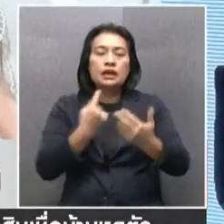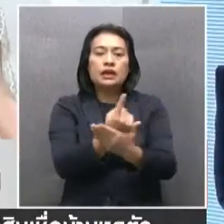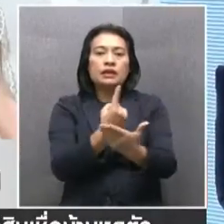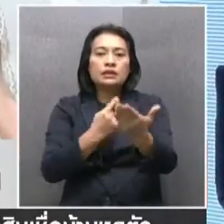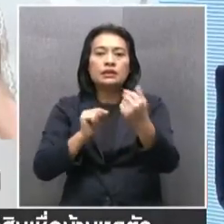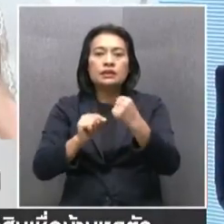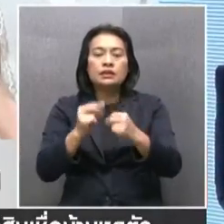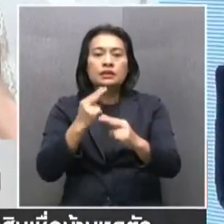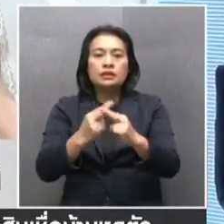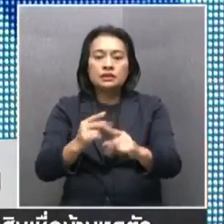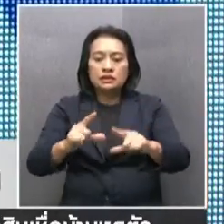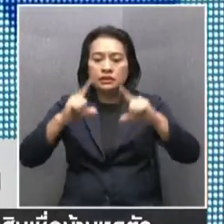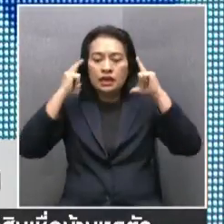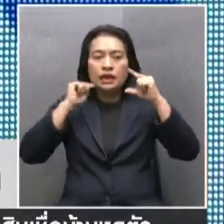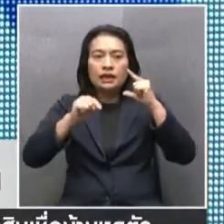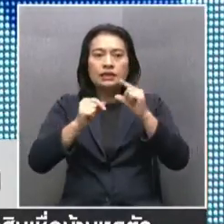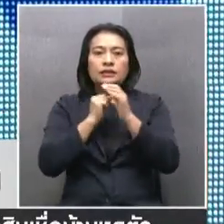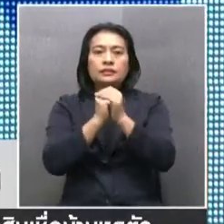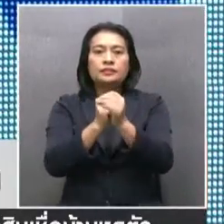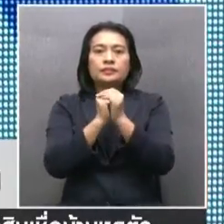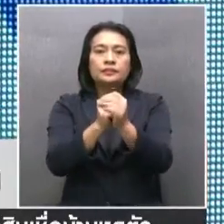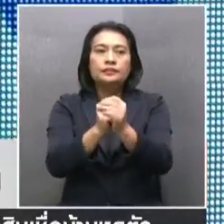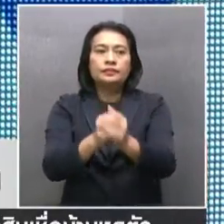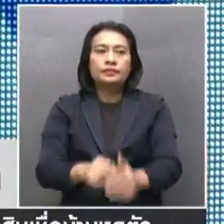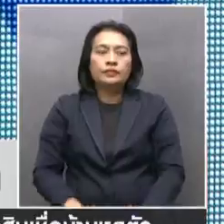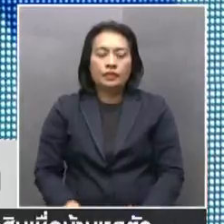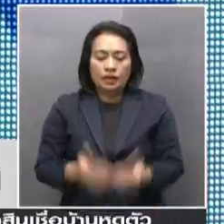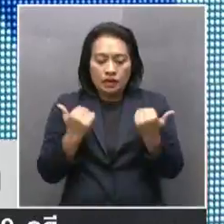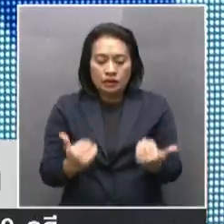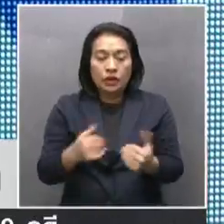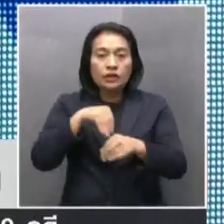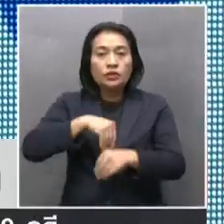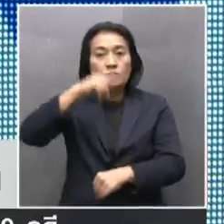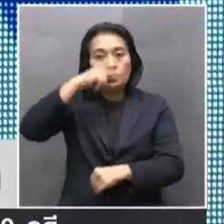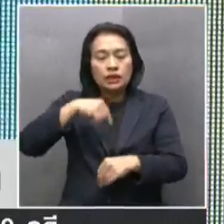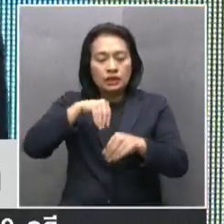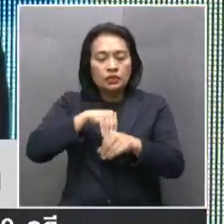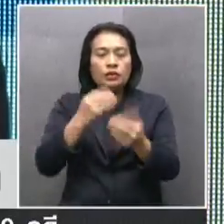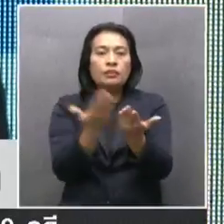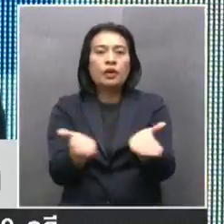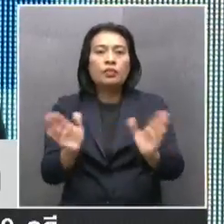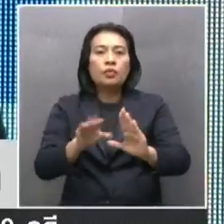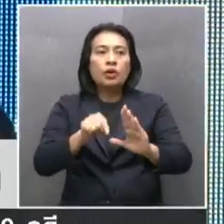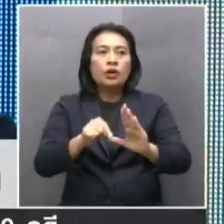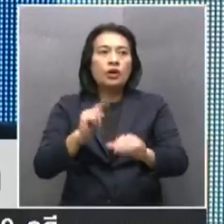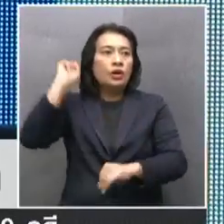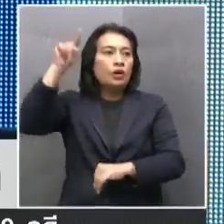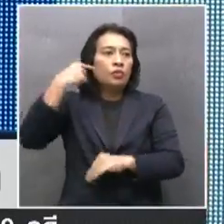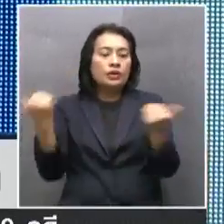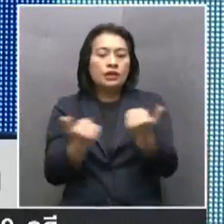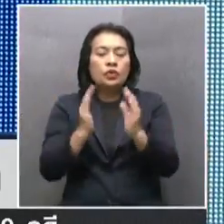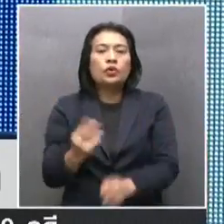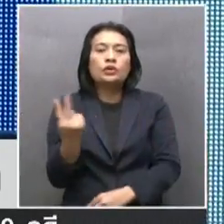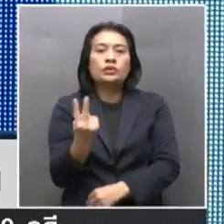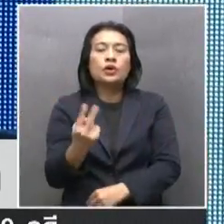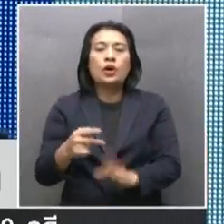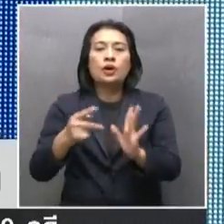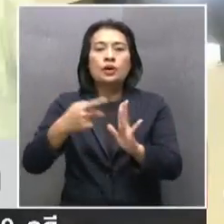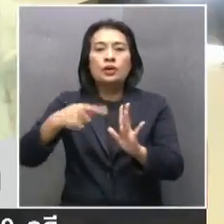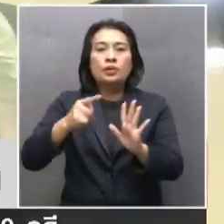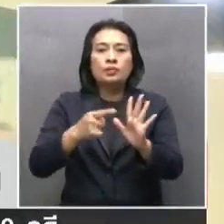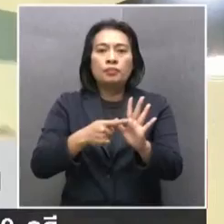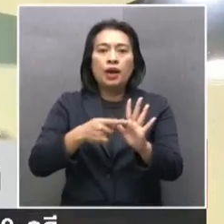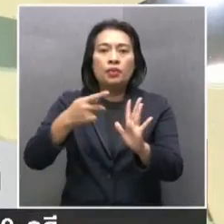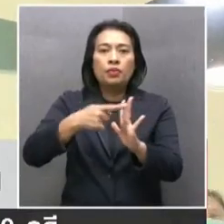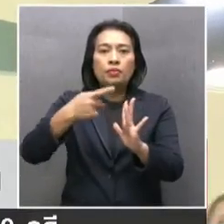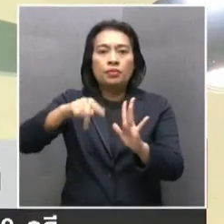างชื่อเสียงที่จีนตอนนี้อยู่ไทยให้เวลากับครอบครัวเต็มที่ซึ่งลูกสาวทั้งสองคนน้องเป่าเปาและเป่าเป้นิสัย